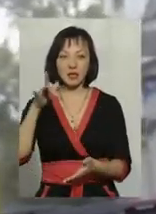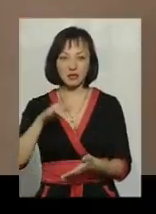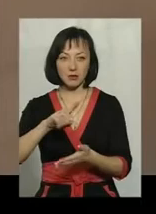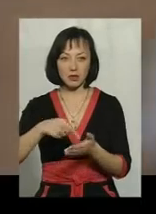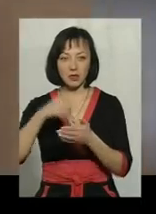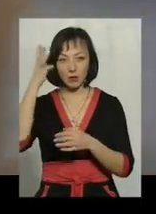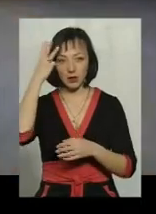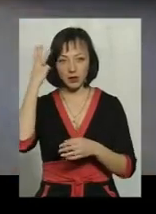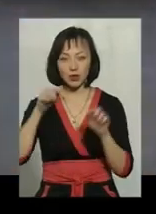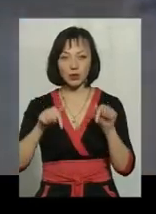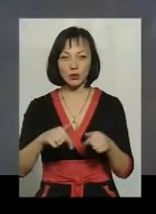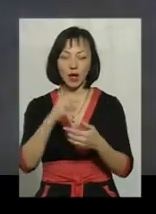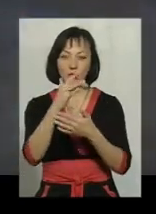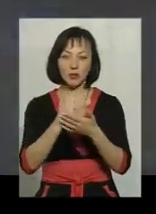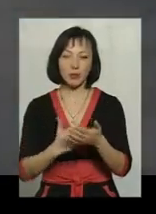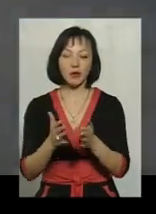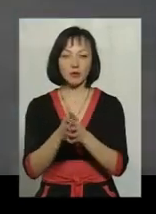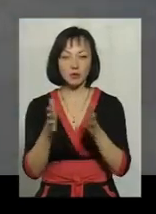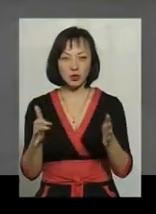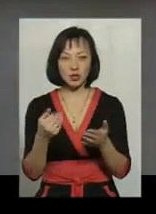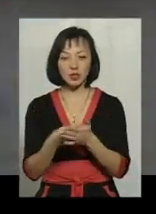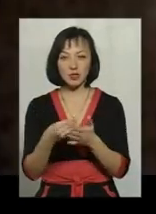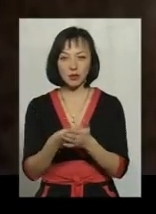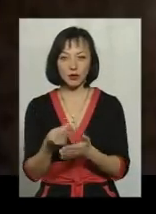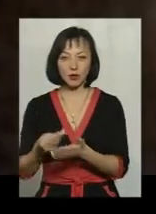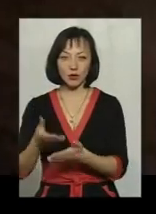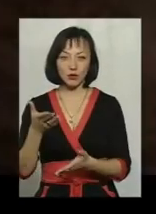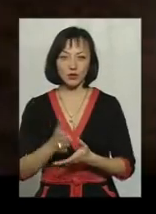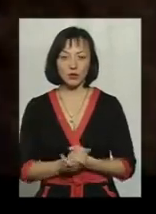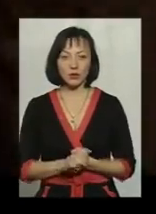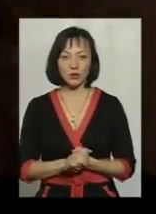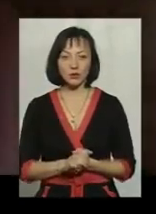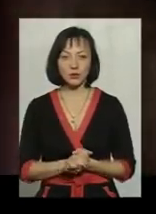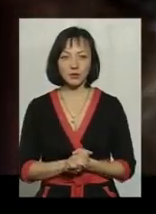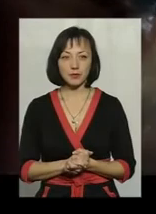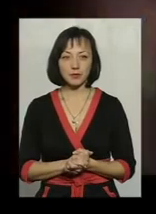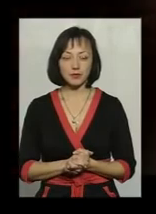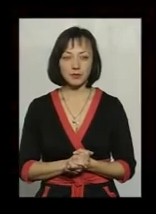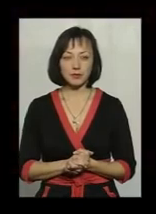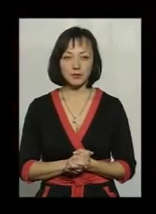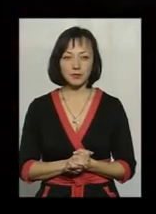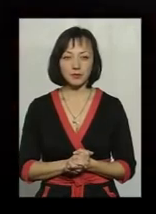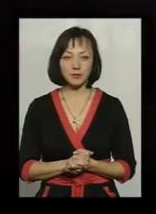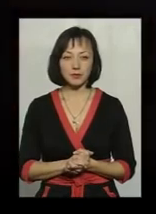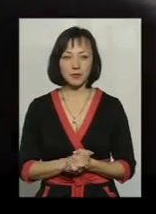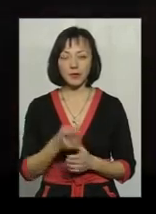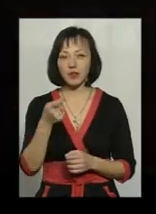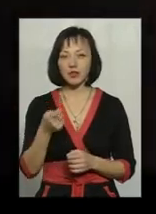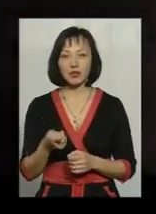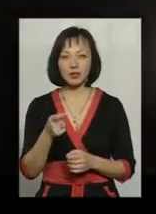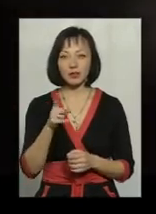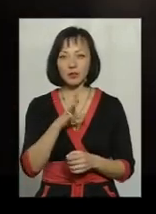центрі Хмельницького. Тут і асортимент ширший, і ціна вища. Подешевле, бо трошки, часто кажуть, що нема сильно грошей.